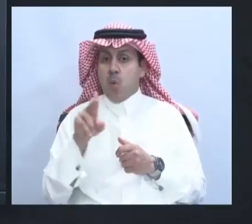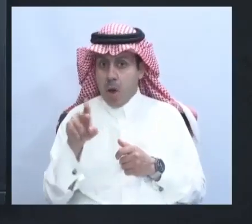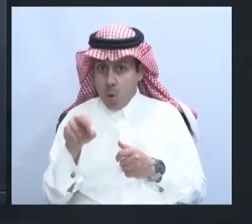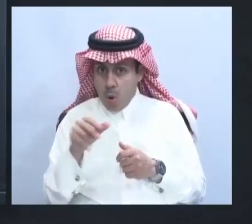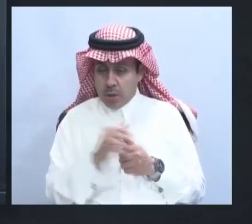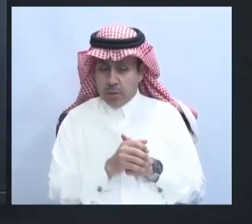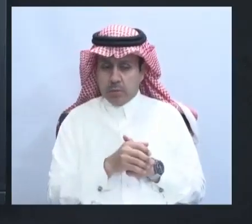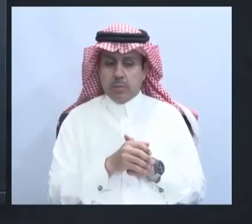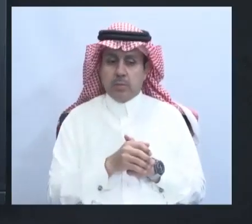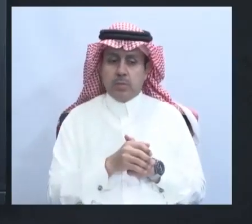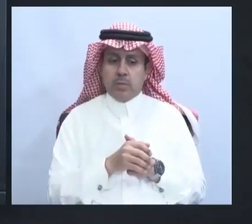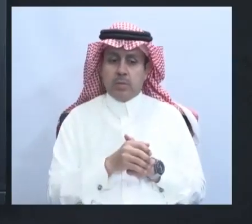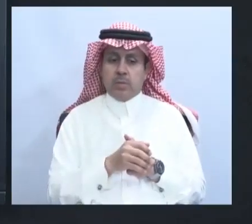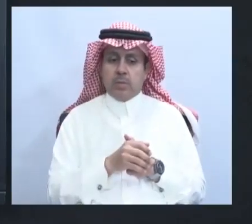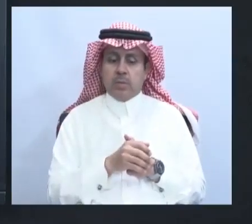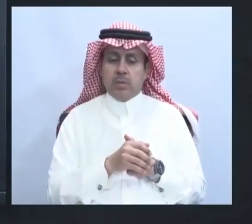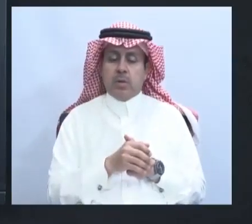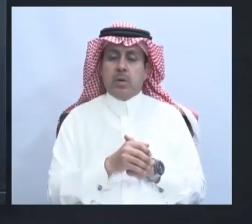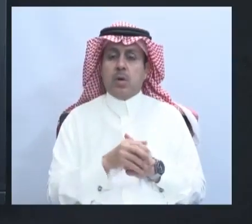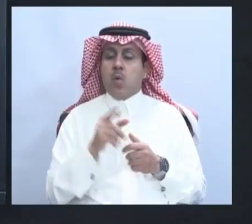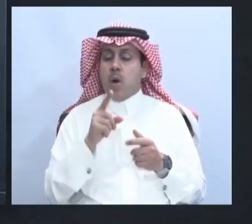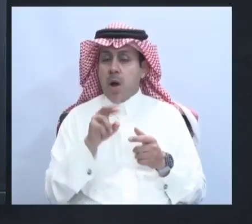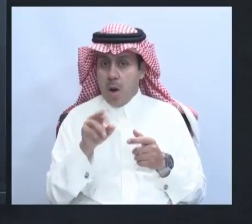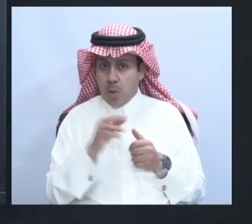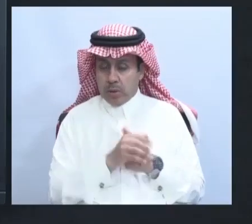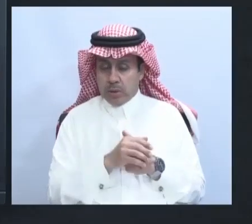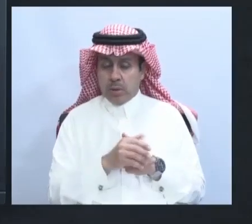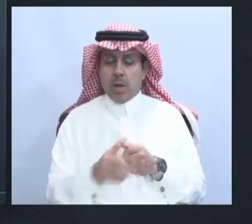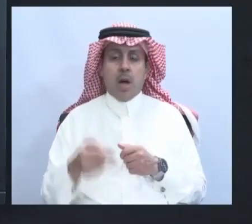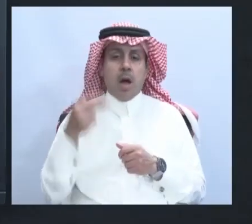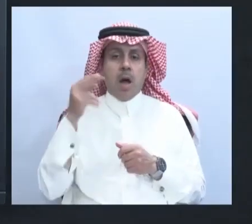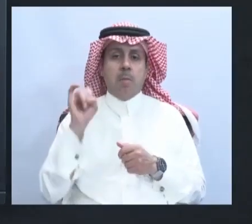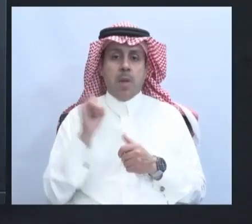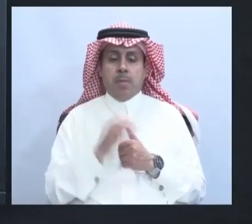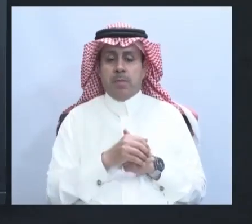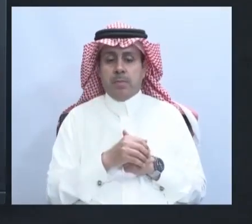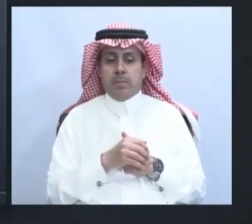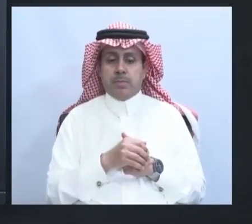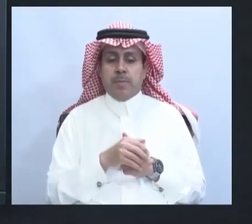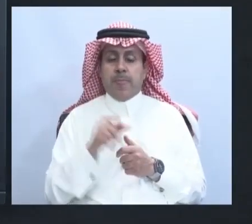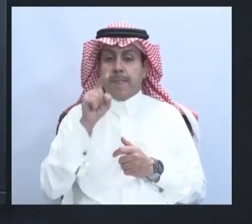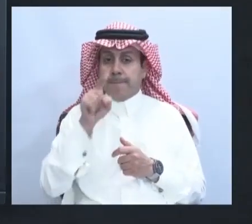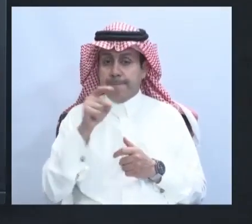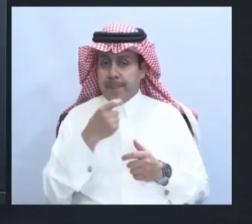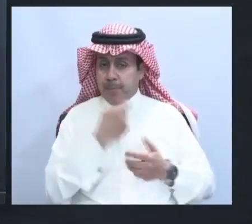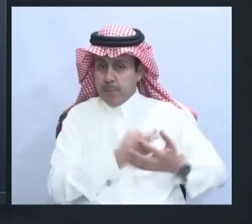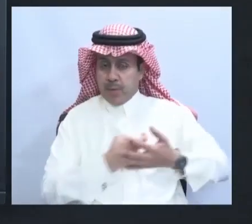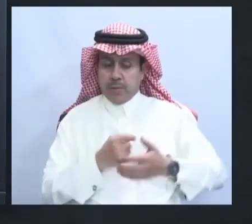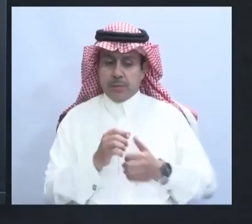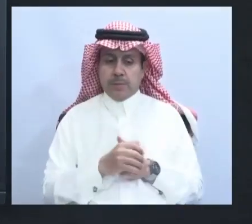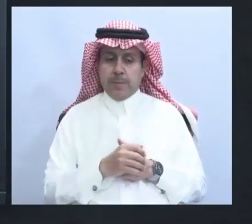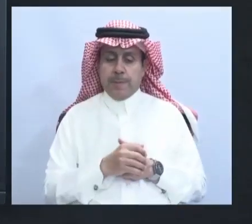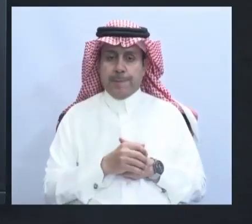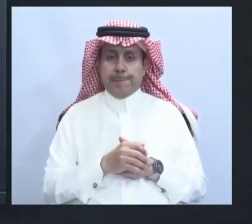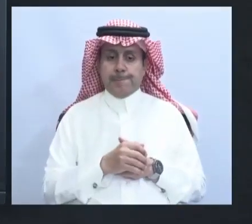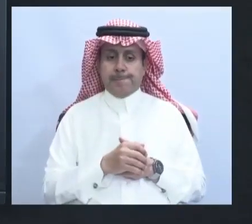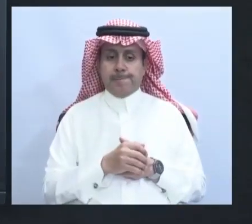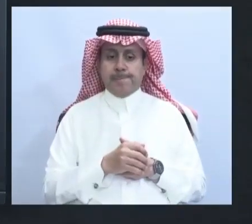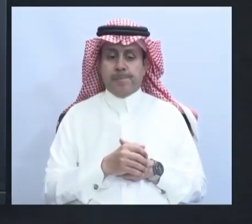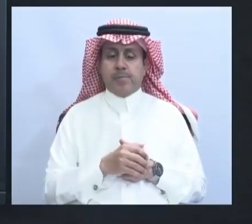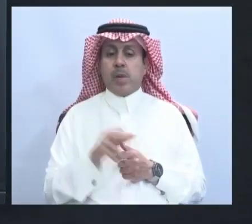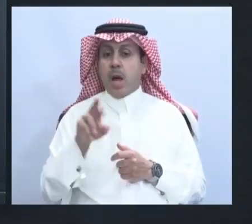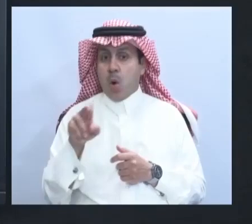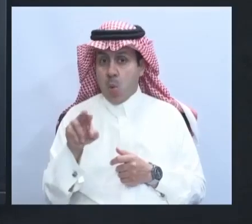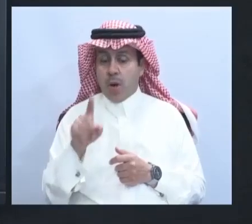الزوج واخواته يكونون اعمام وعمات لهذا المرتضع وكذلك